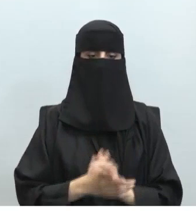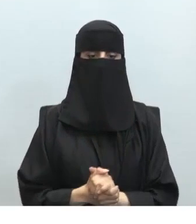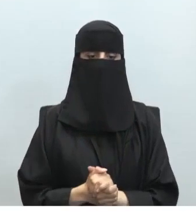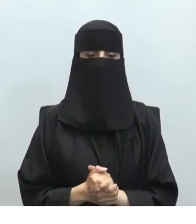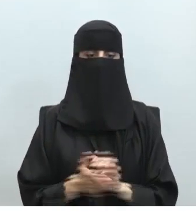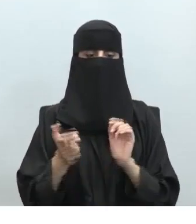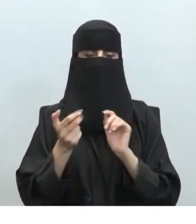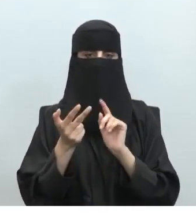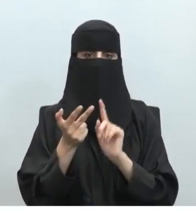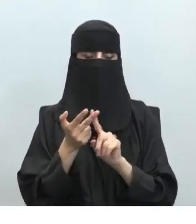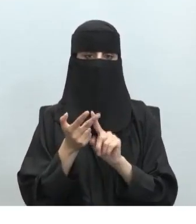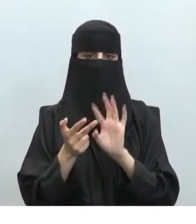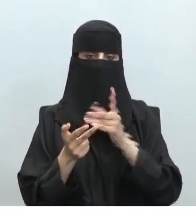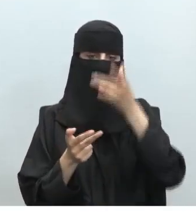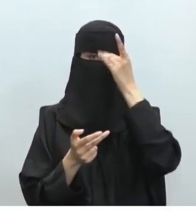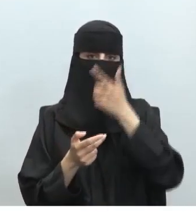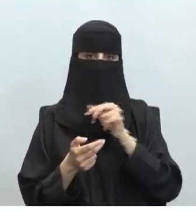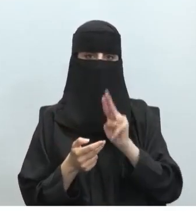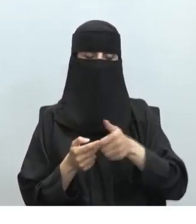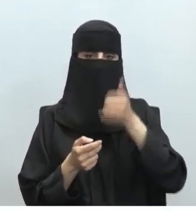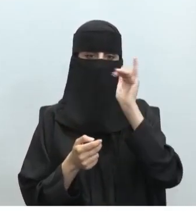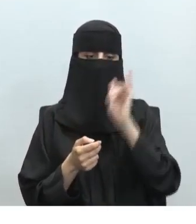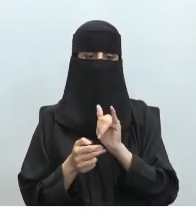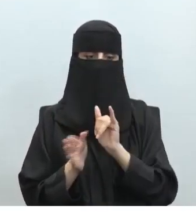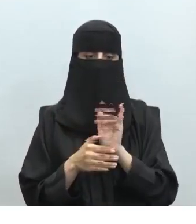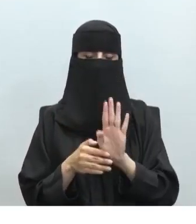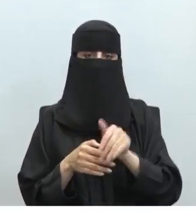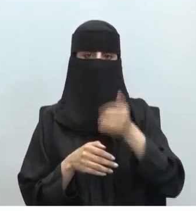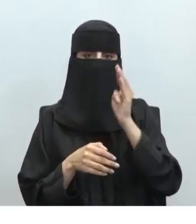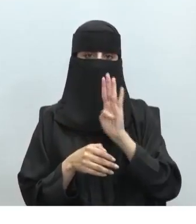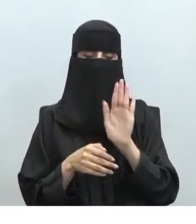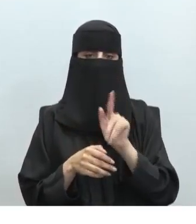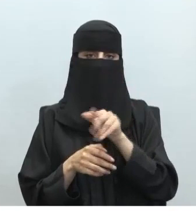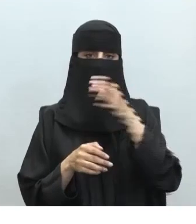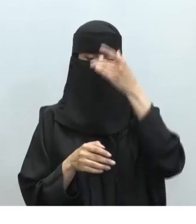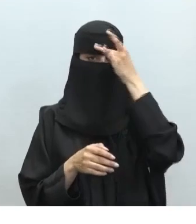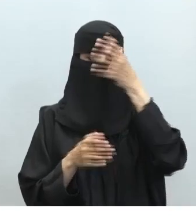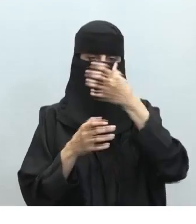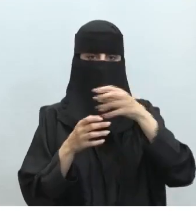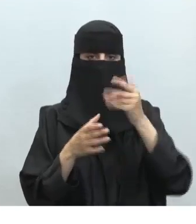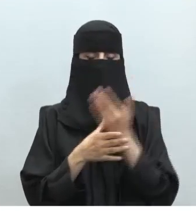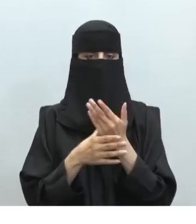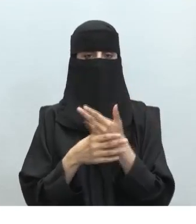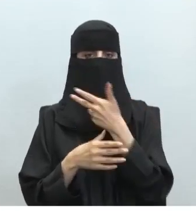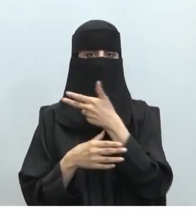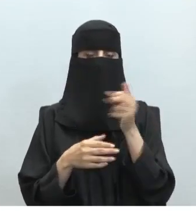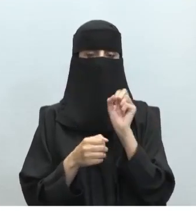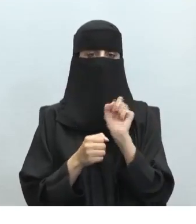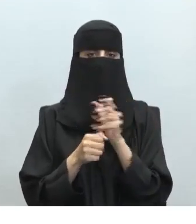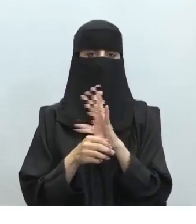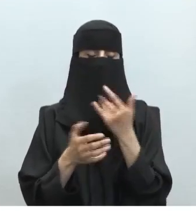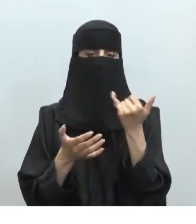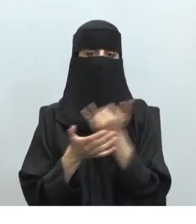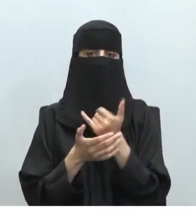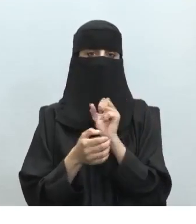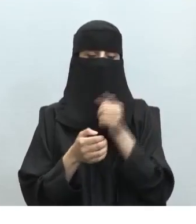الرؤيه كذلك برز معنا مرض تاي سكس هذا المرض المتنحي كان السبب فيه هو غياب الانزيم الضروري لتحليل